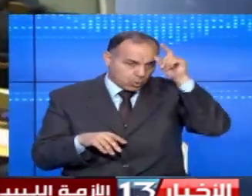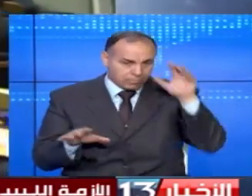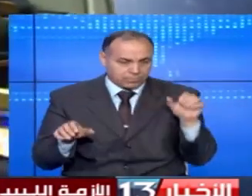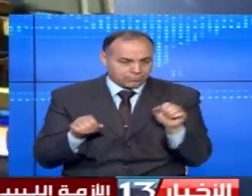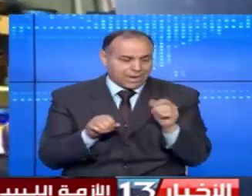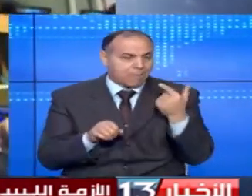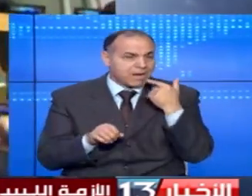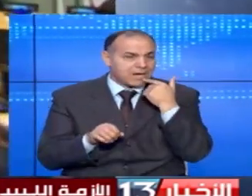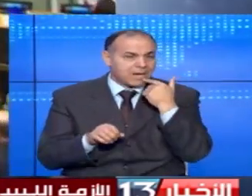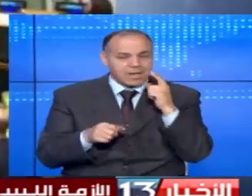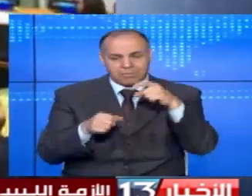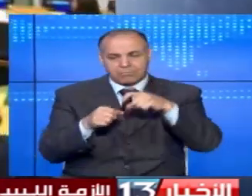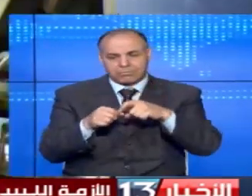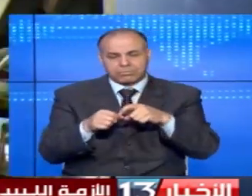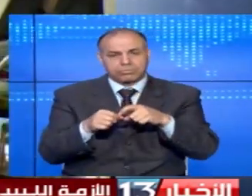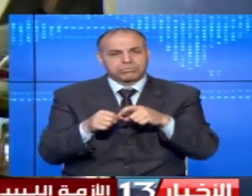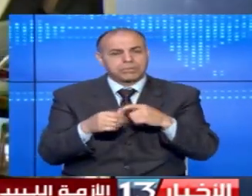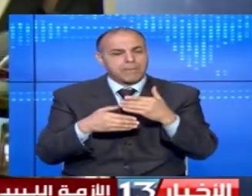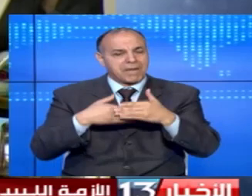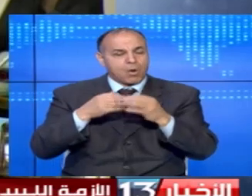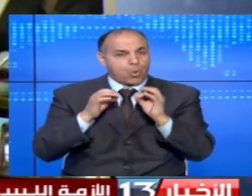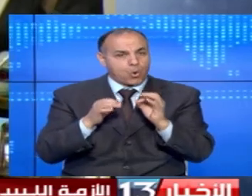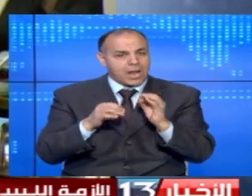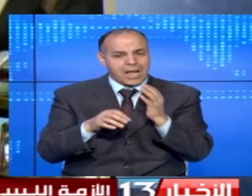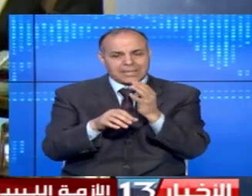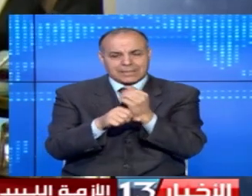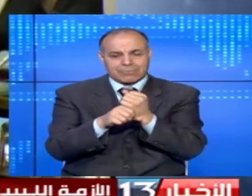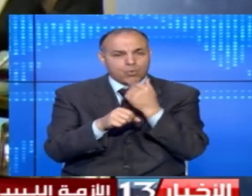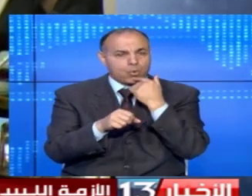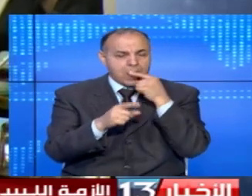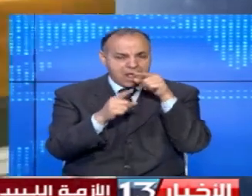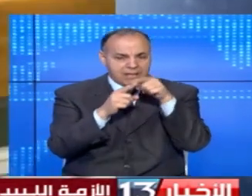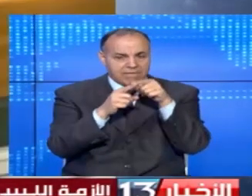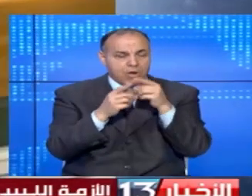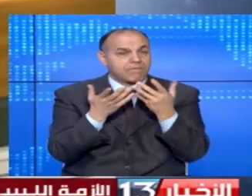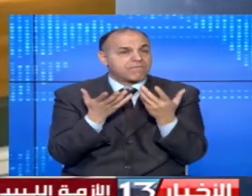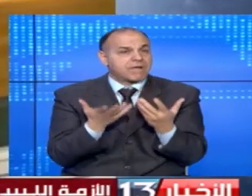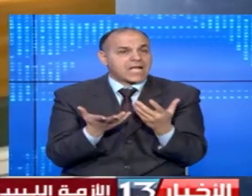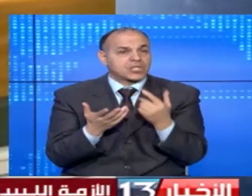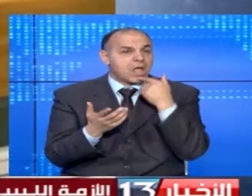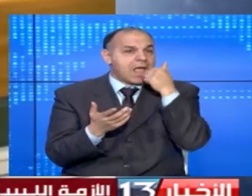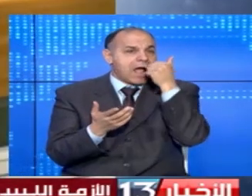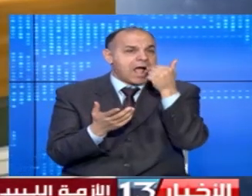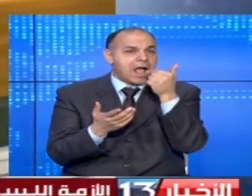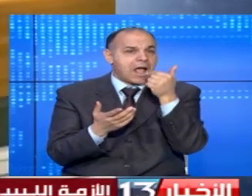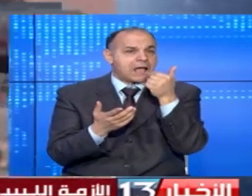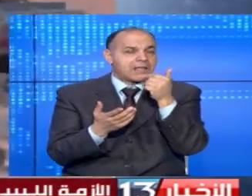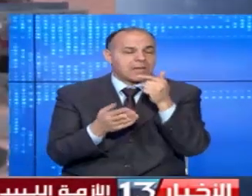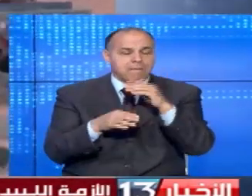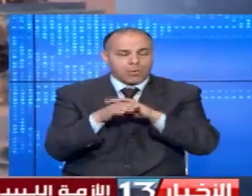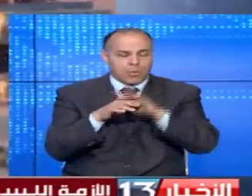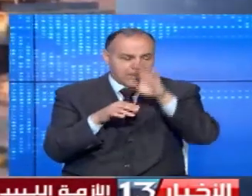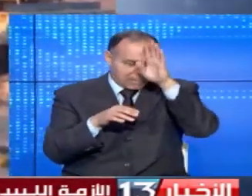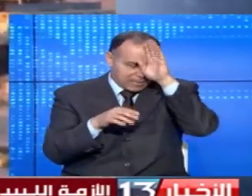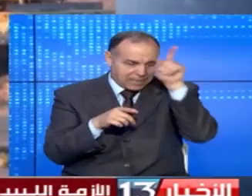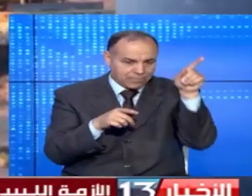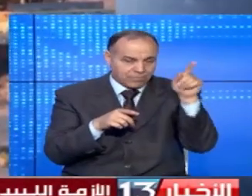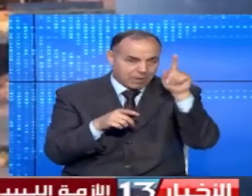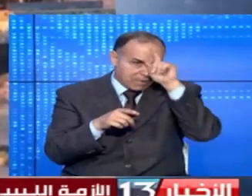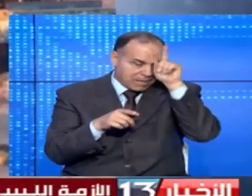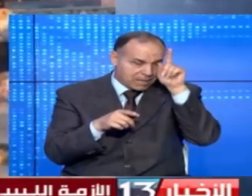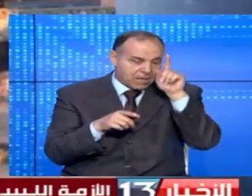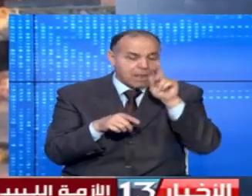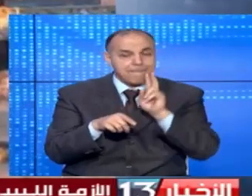والانخراط بصوره بناءه في تحقيق هذه الغايه بما في ذلك في اطار عمليه برلين كما شدد على